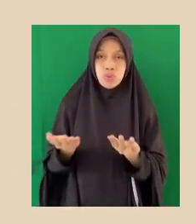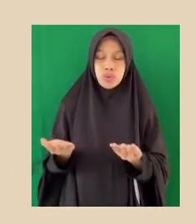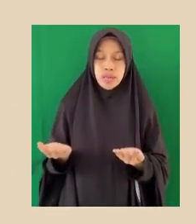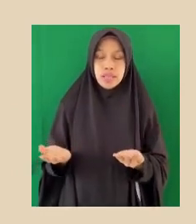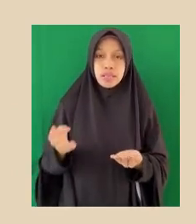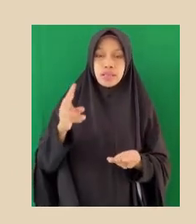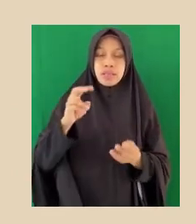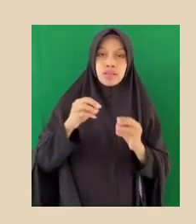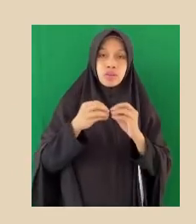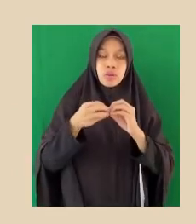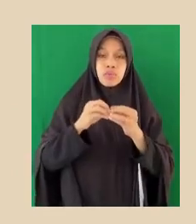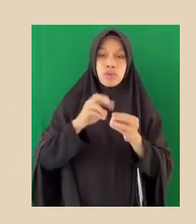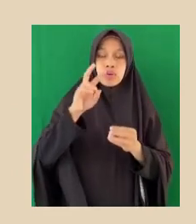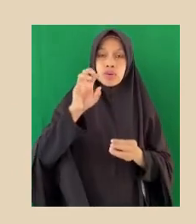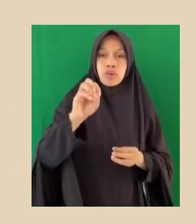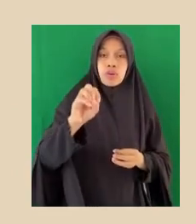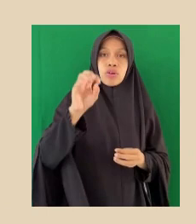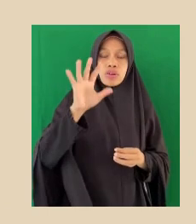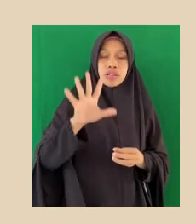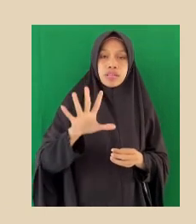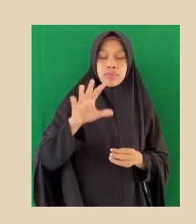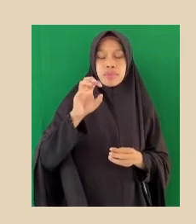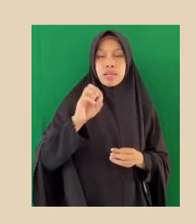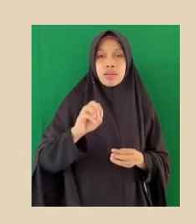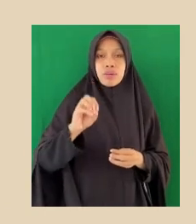Badilak Nomor